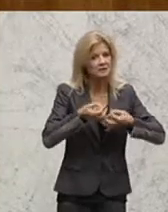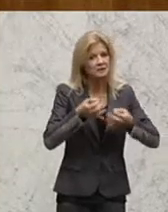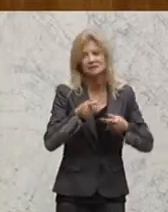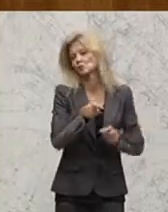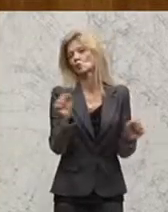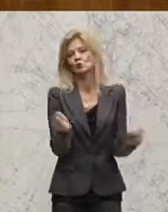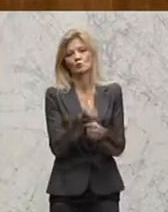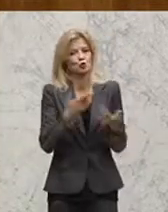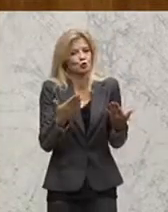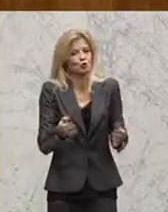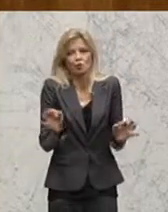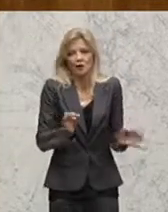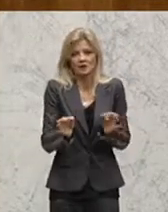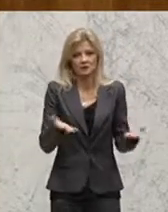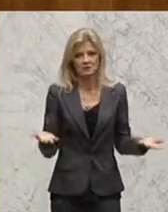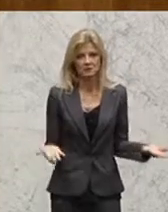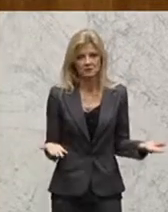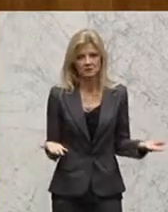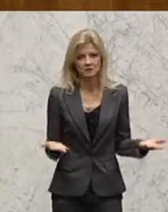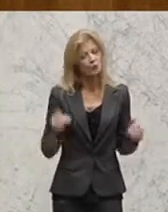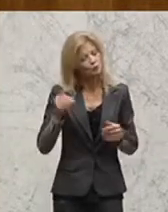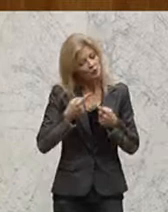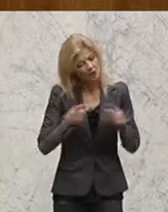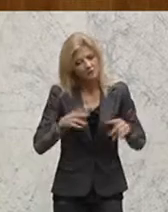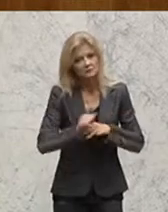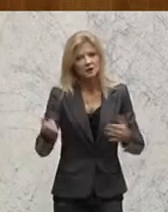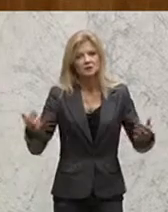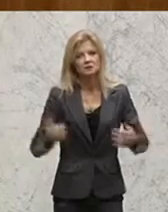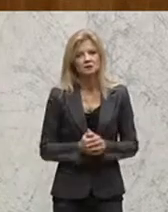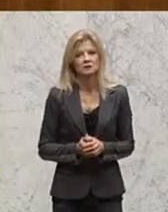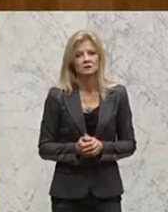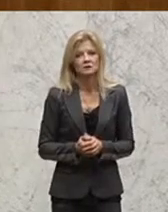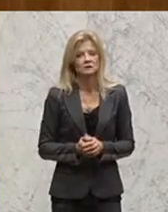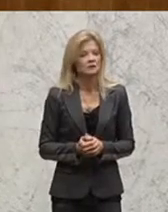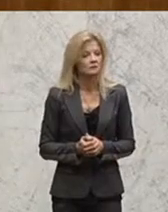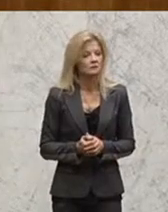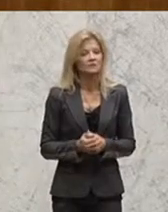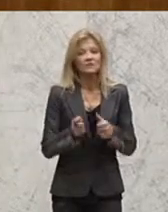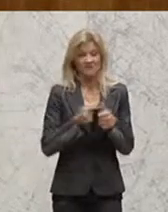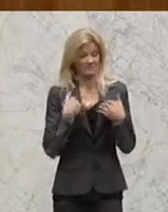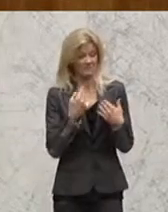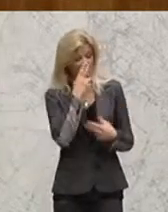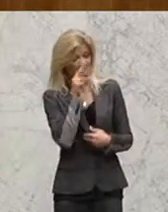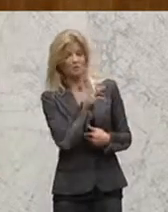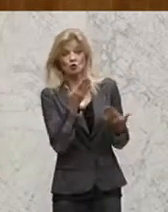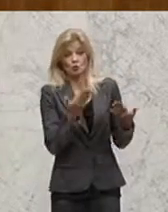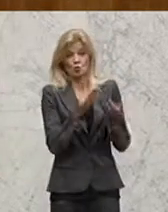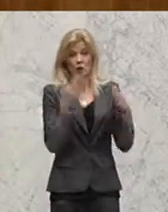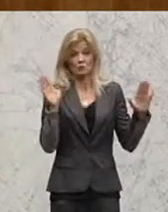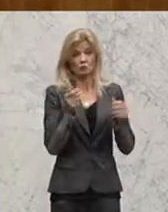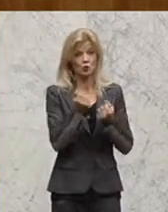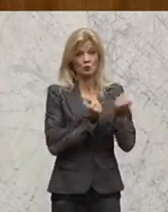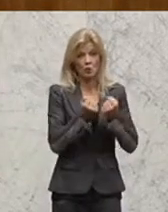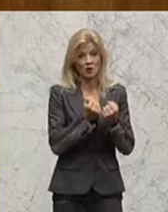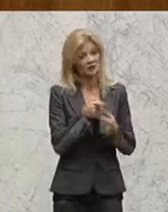nicht verfahren. Da muss man anders vorgehen. Und ich sage, wenn ich diese verfehlte Asylpolitik hernehme, wo ja seit Jahren gewettert